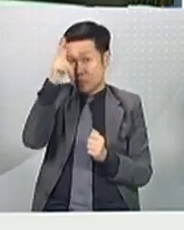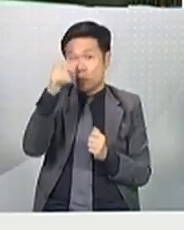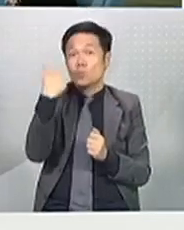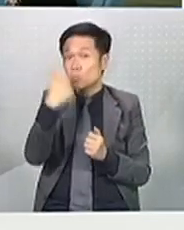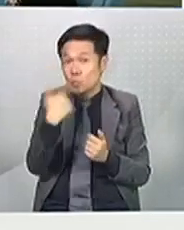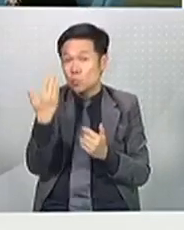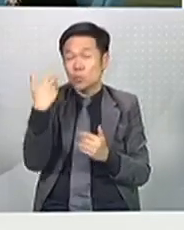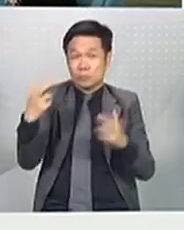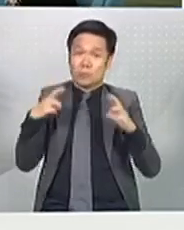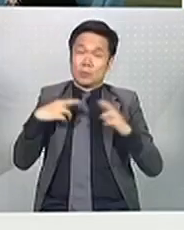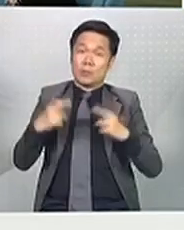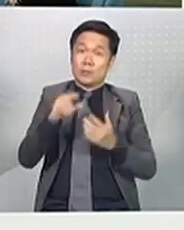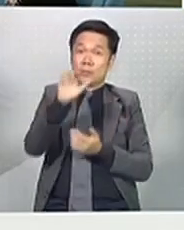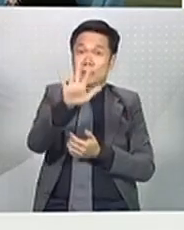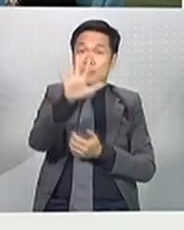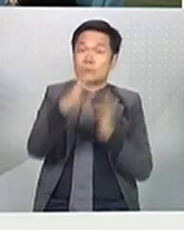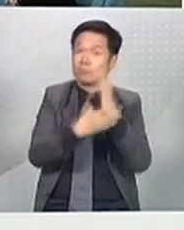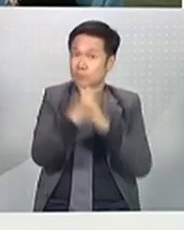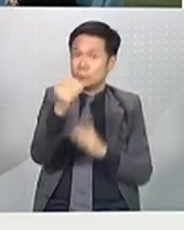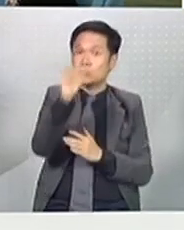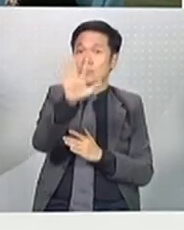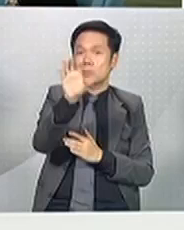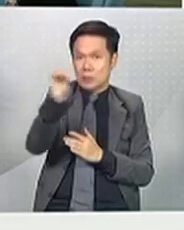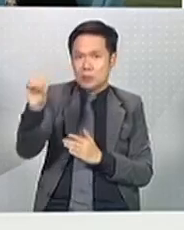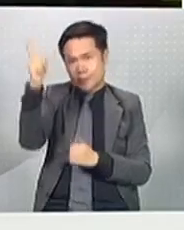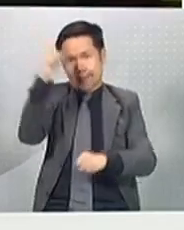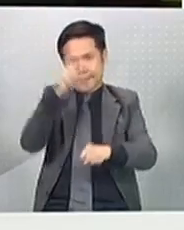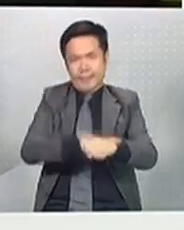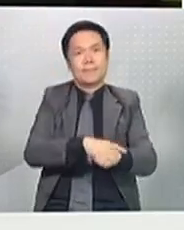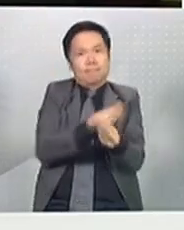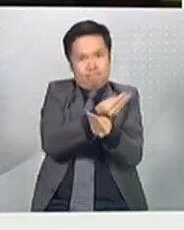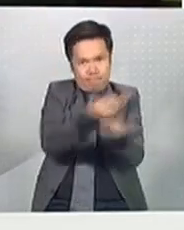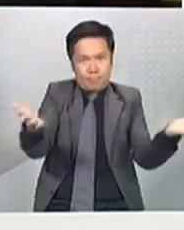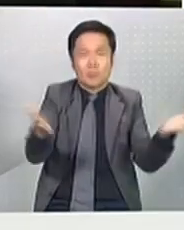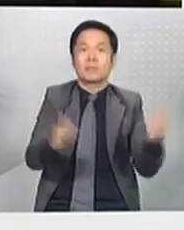bantuan sebanyak RM500 secara one-off kepada lebih